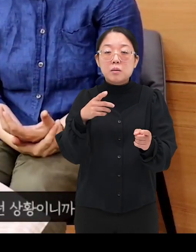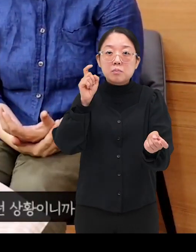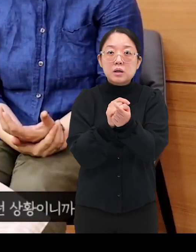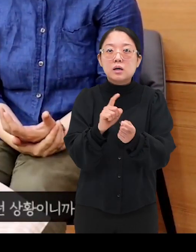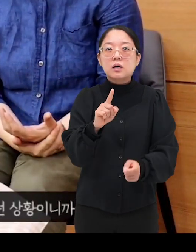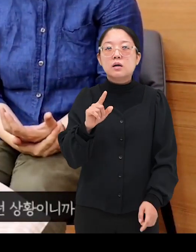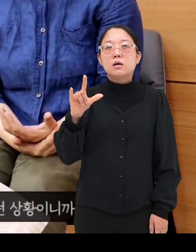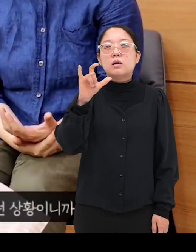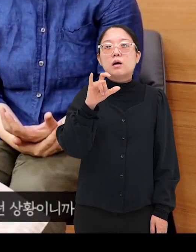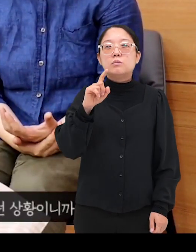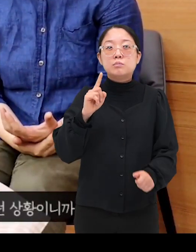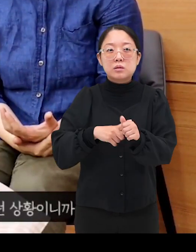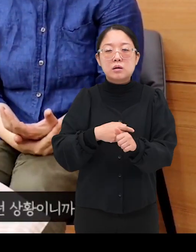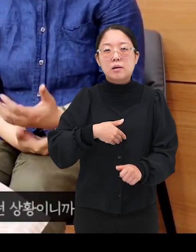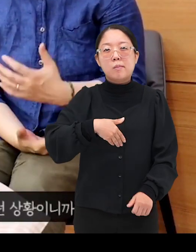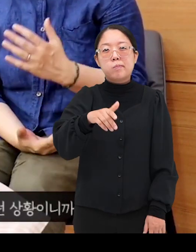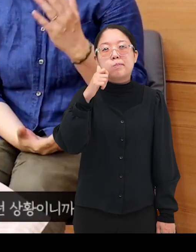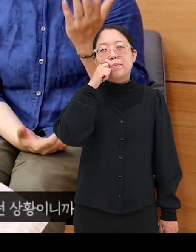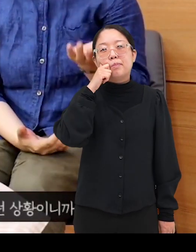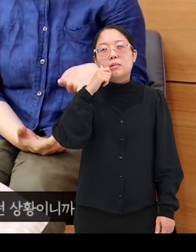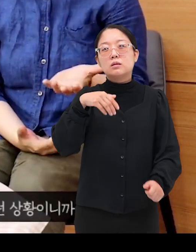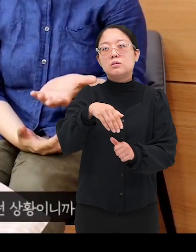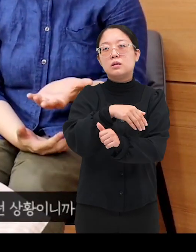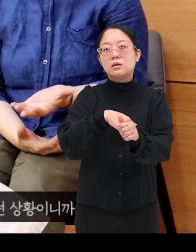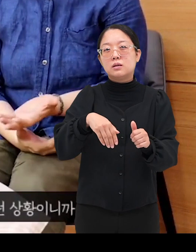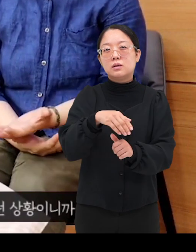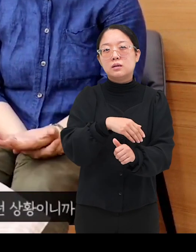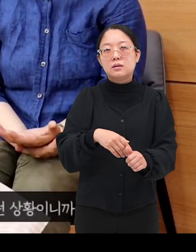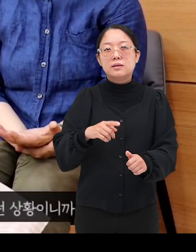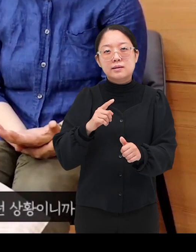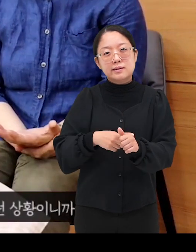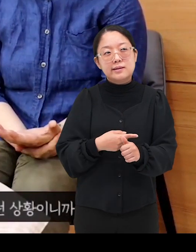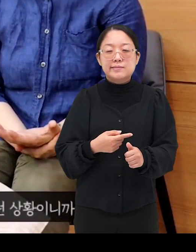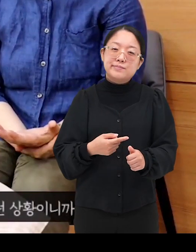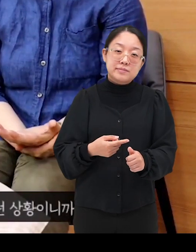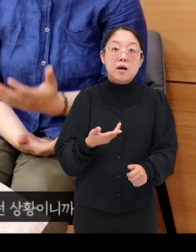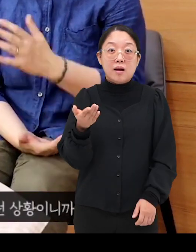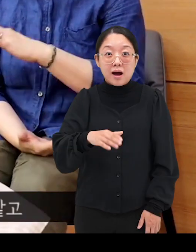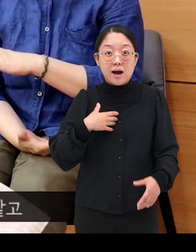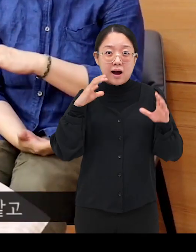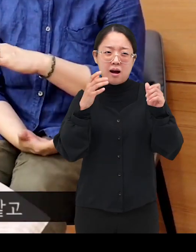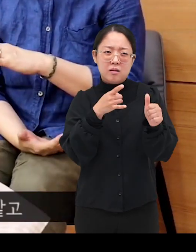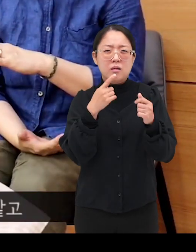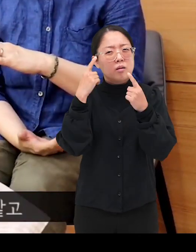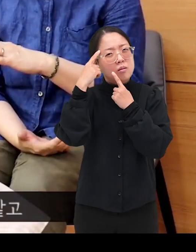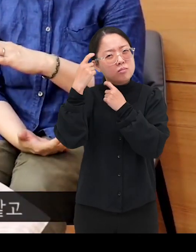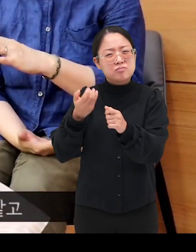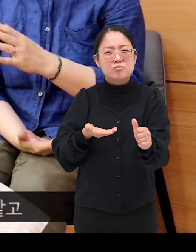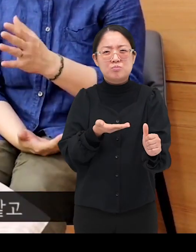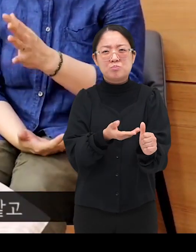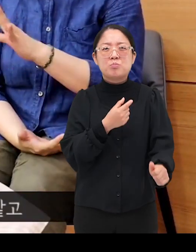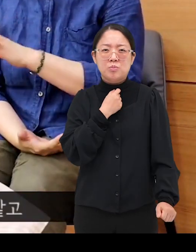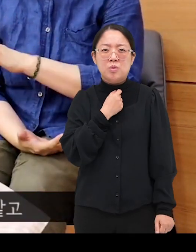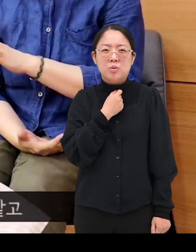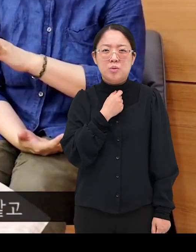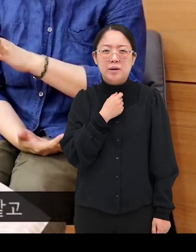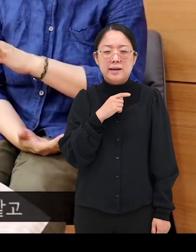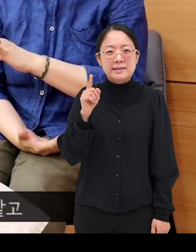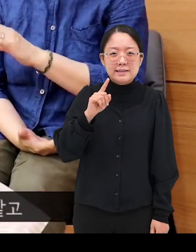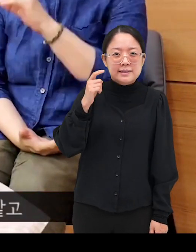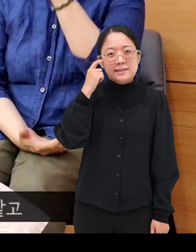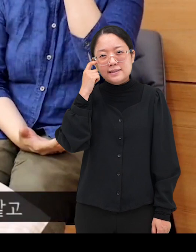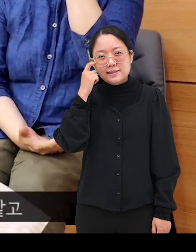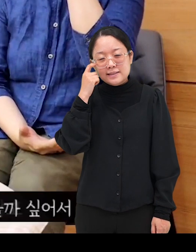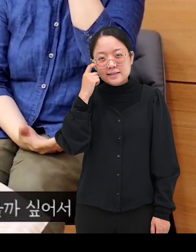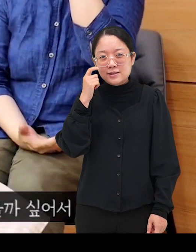기회에 마침 또 코로나라서 어디 갈 수도 없고 막 이런 상황이니까 저희 아이한테도 또 좋은 추억이